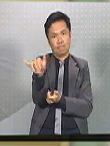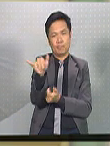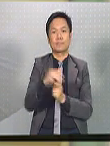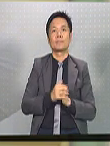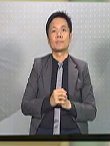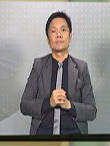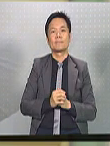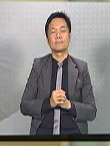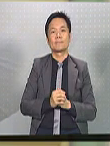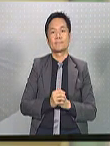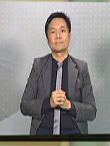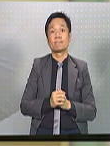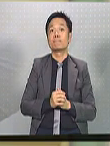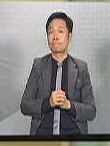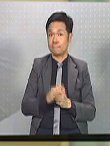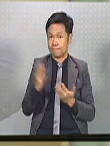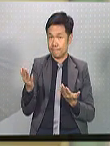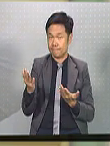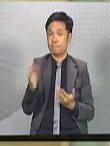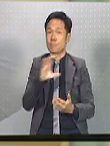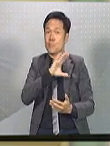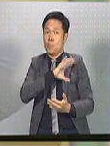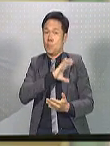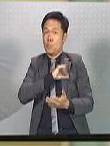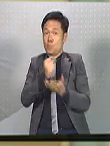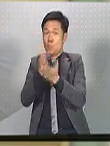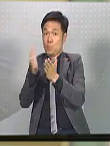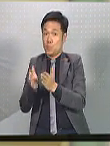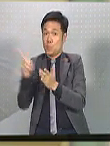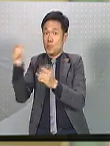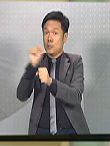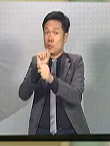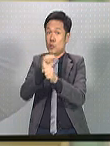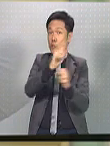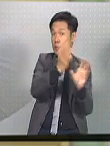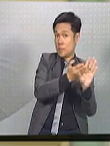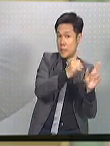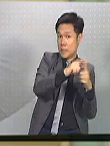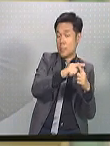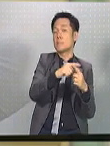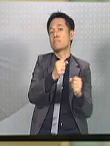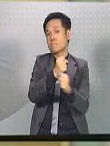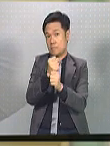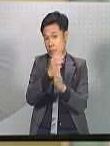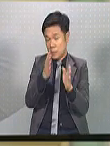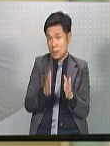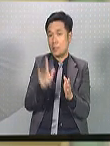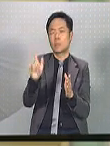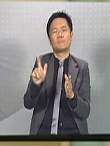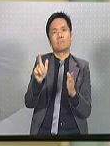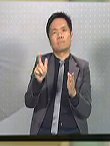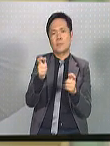minta kepada polisi bantuan yang bekerja di PM ataupun PH skill 3 yang kejadian bank untuk melawan